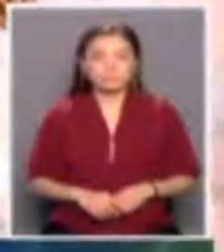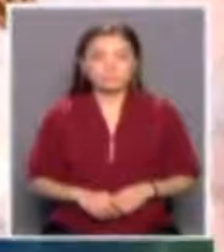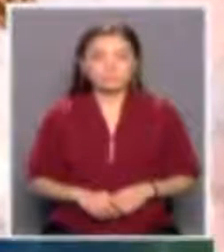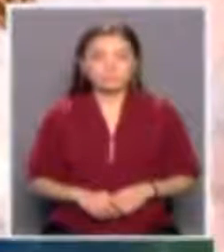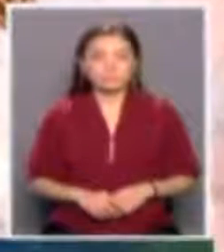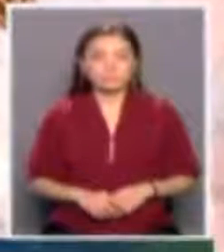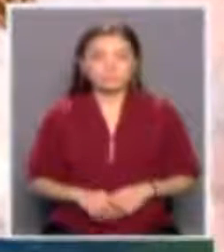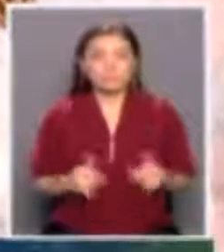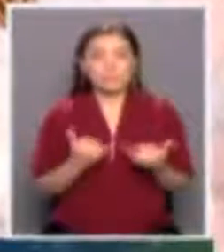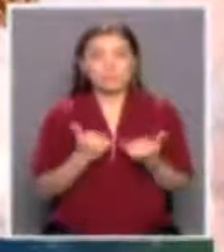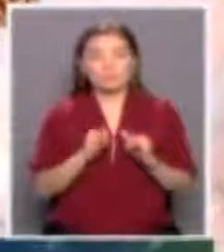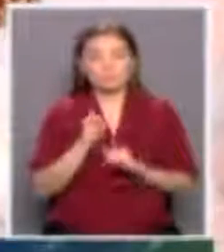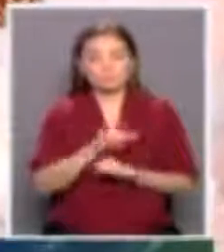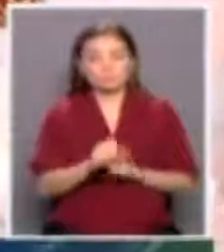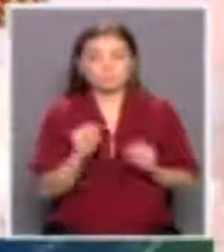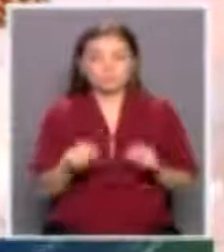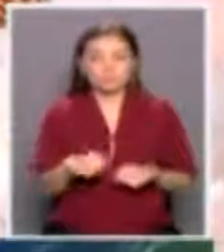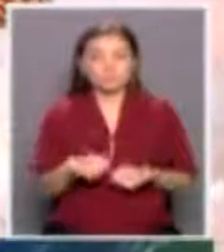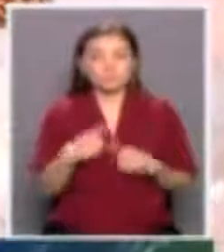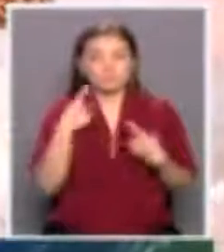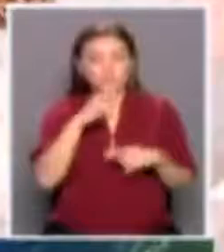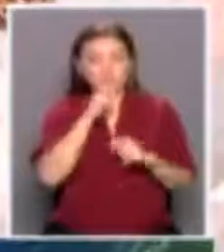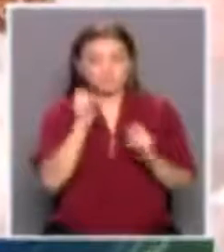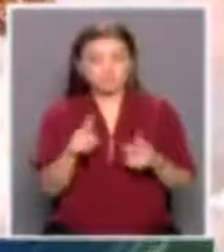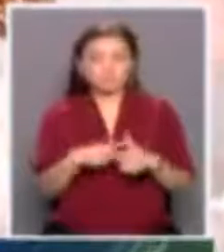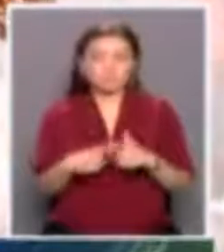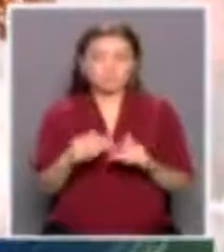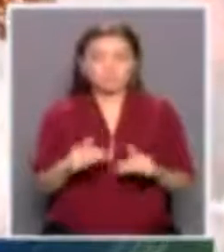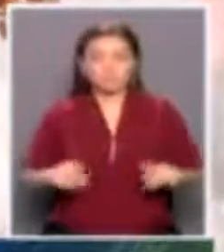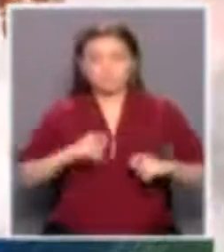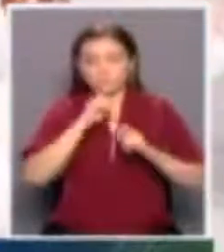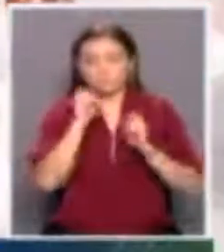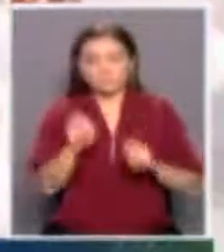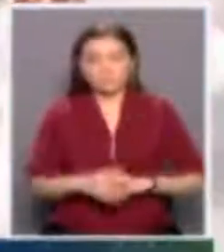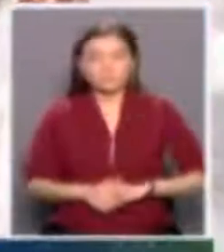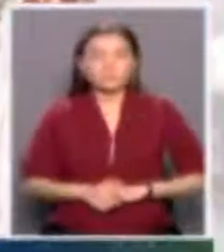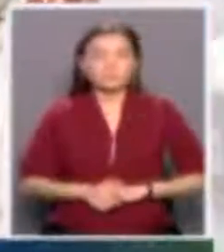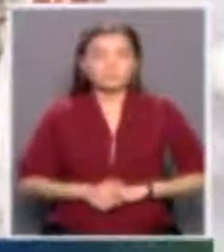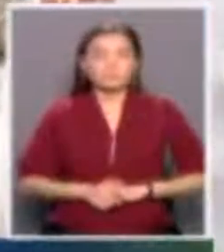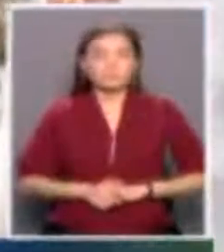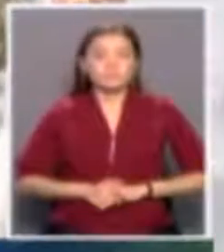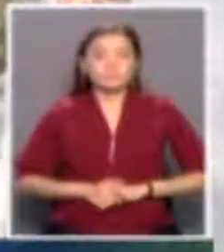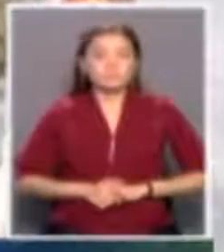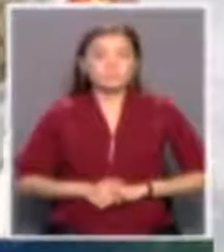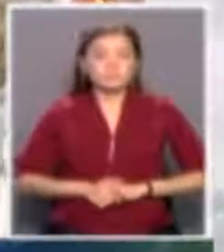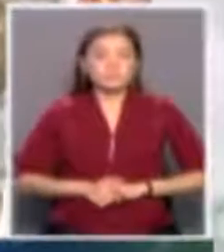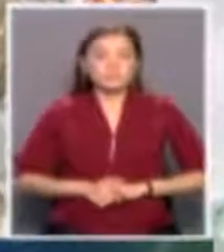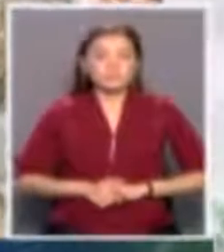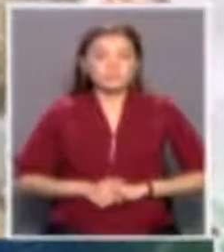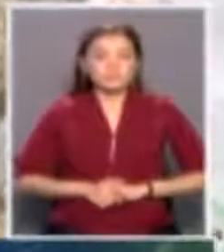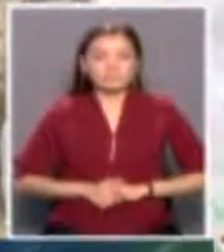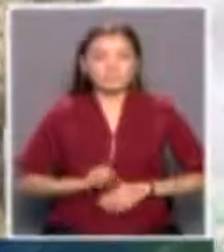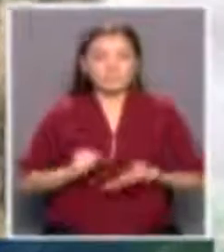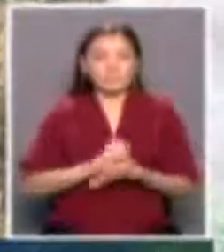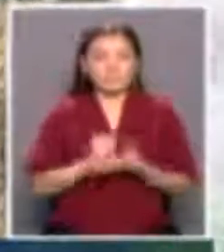бір қонақтыққа баратын болсаңыз, бір қонақ кәдей болмаса балаларға базарлық апарғыңыз келсе, мынандай